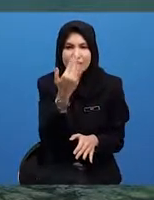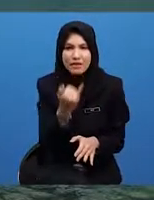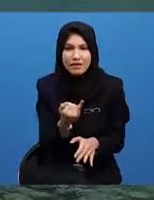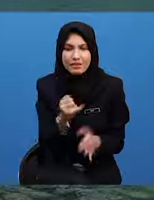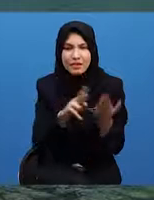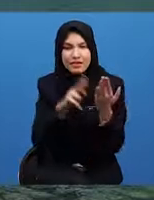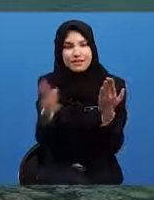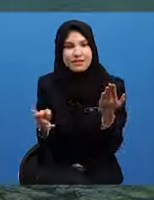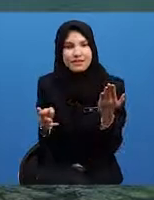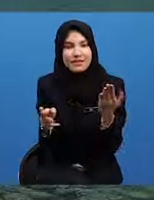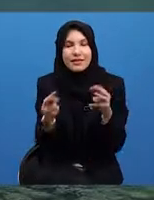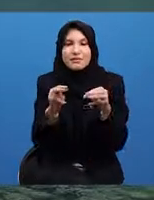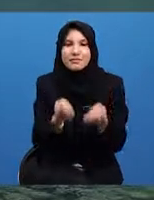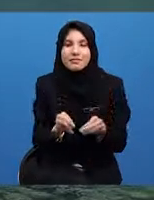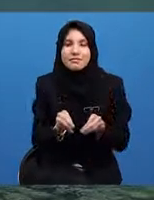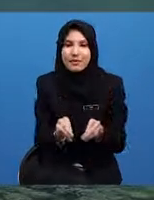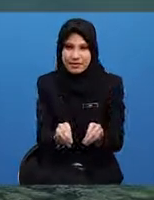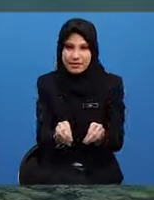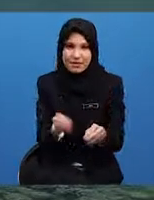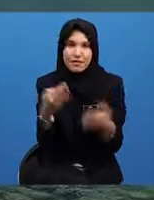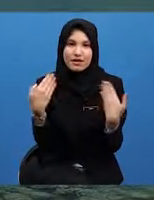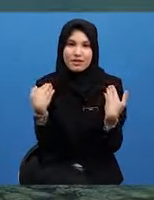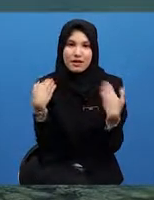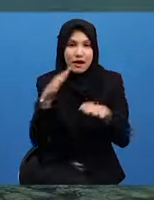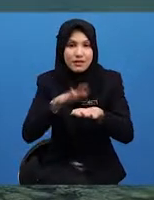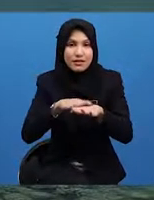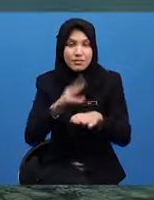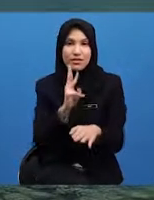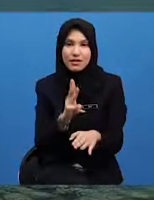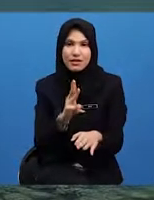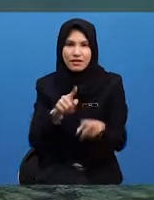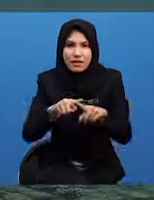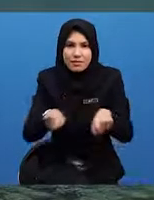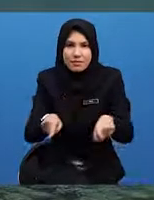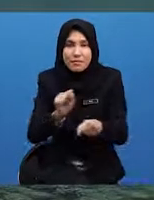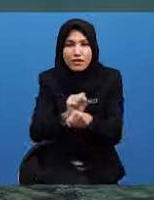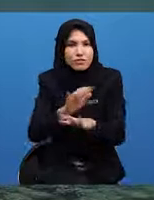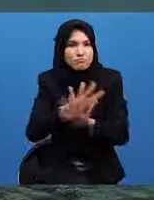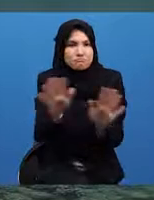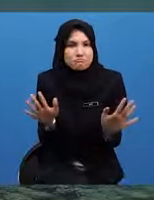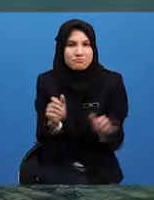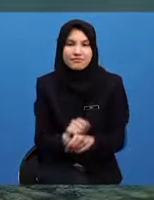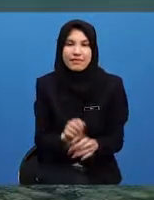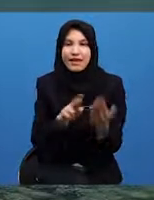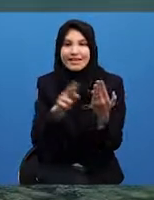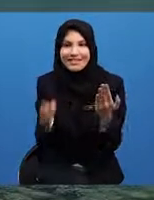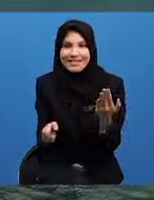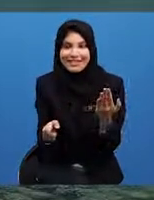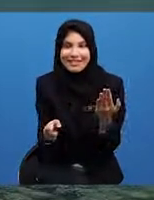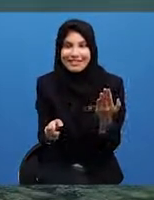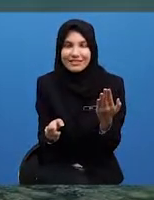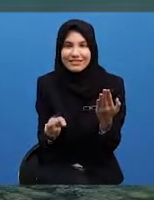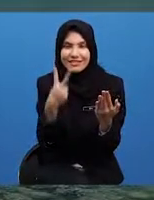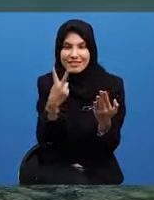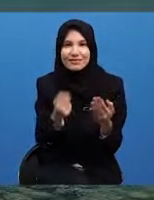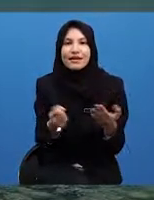Kenapakah ranting itu masih berada di atas permukaan air tetapi batu tidak? Ranting itu kelihatan di atas